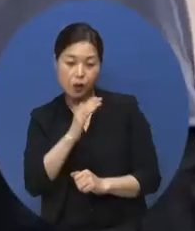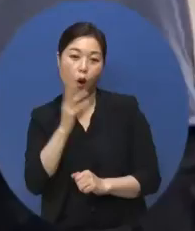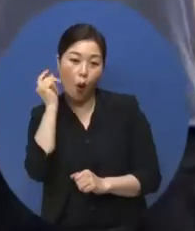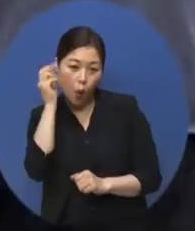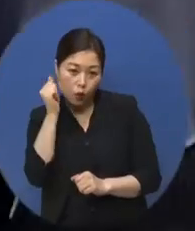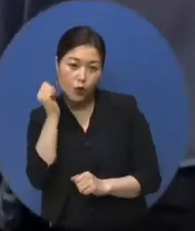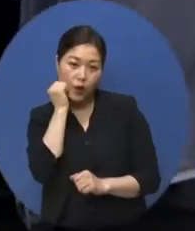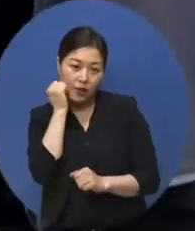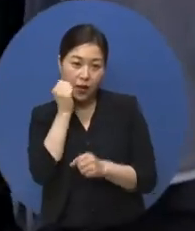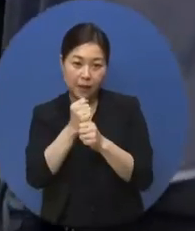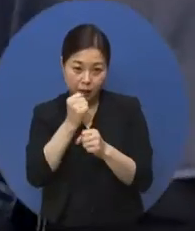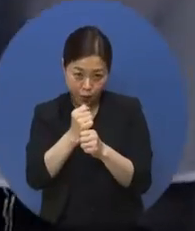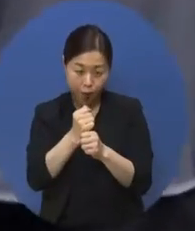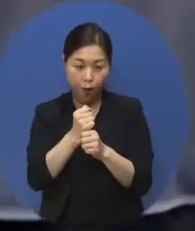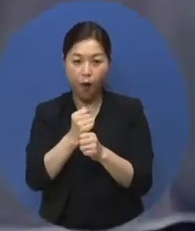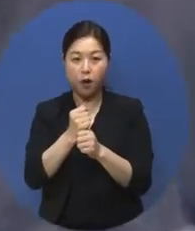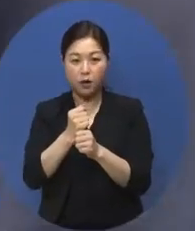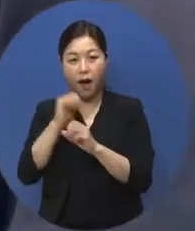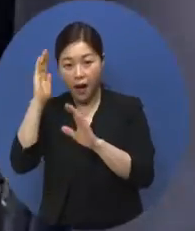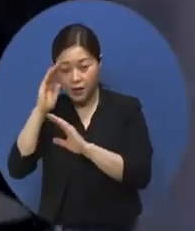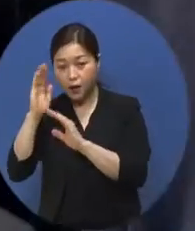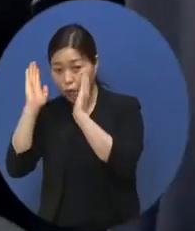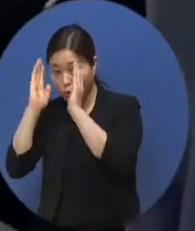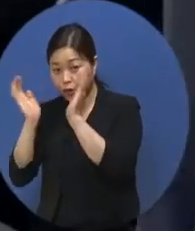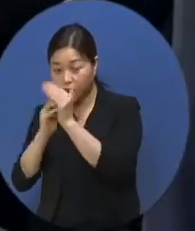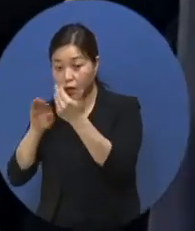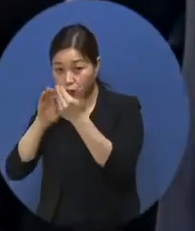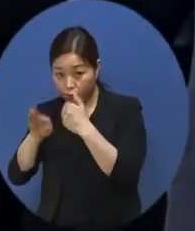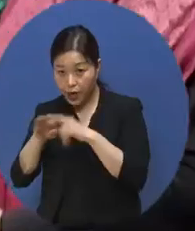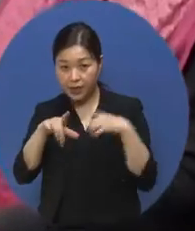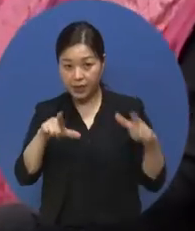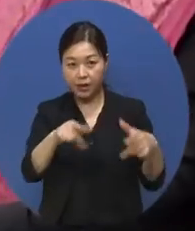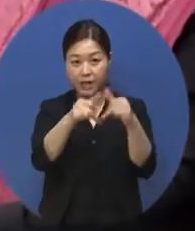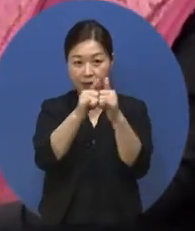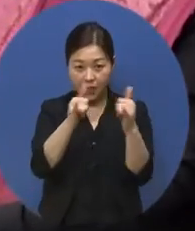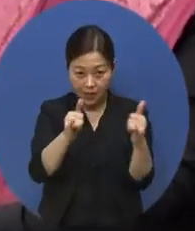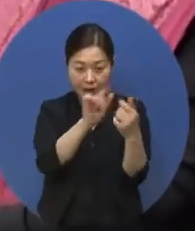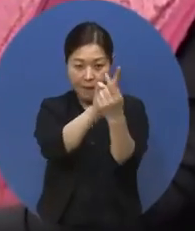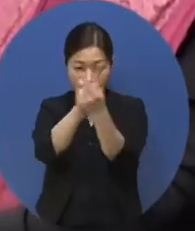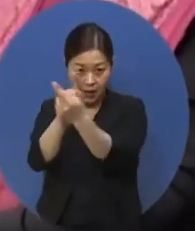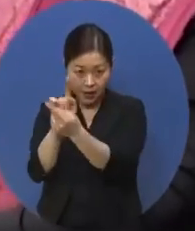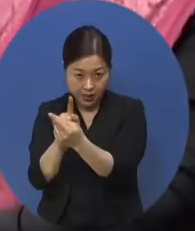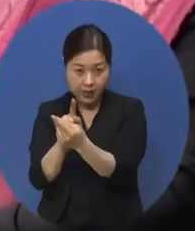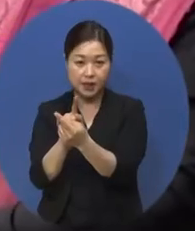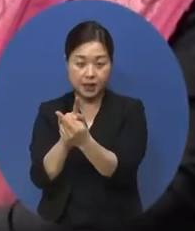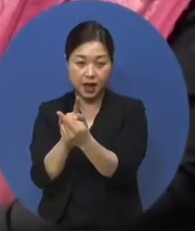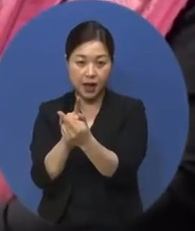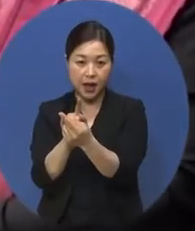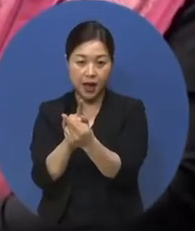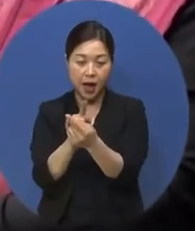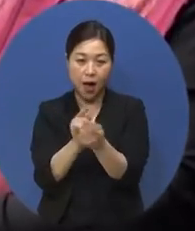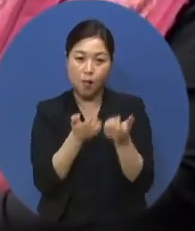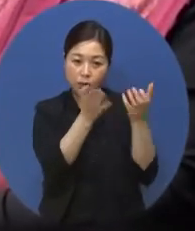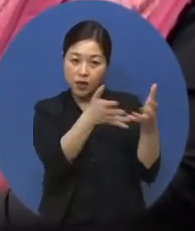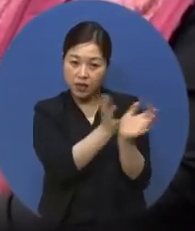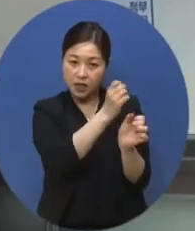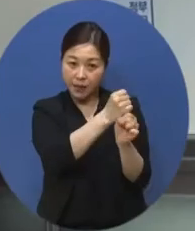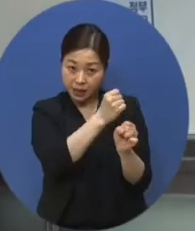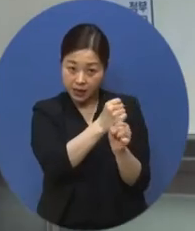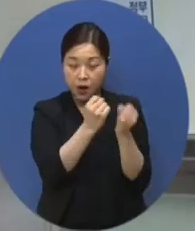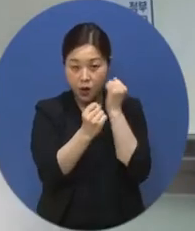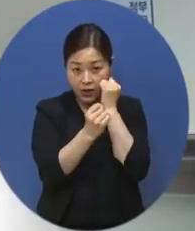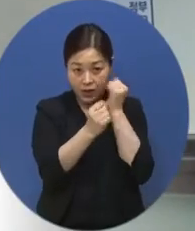수업을 마친 학생들은 지역의 장애인 어른들을 찾아다니며 본 사단이 만든 간식을 나누었습니다